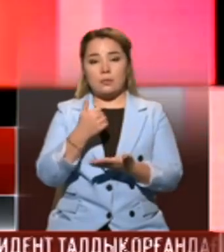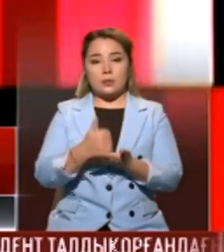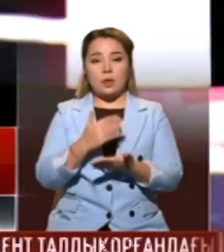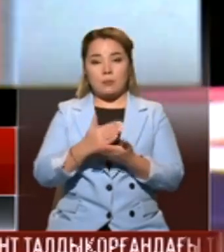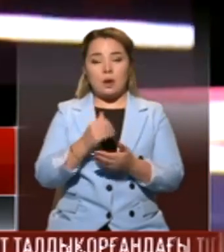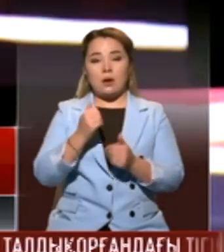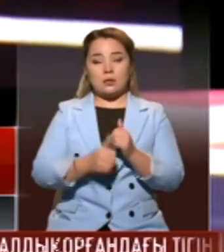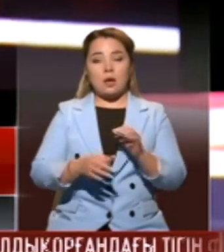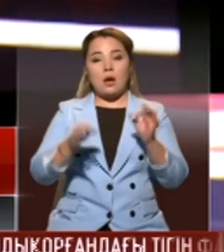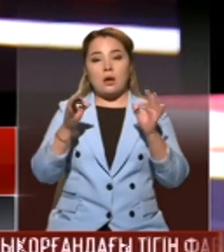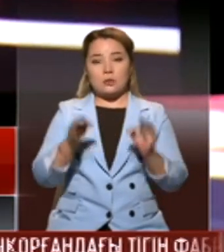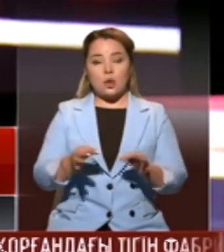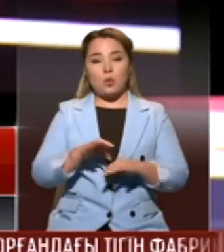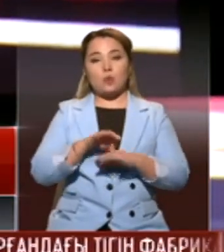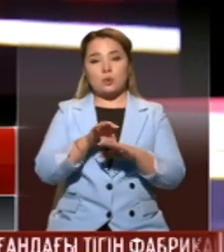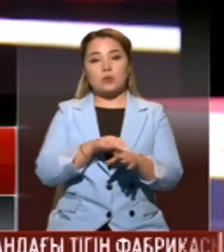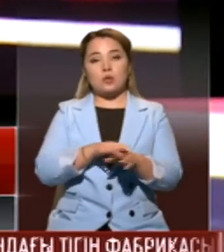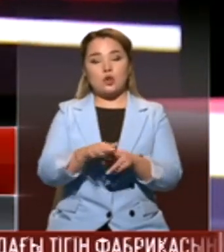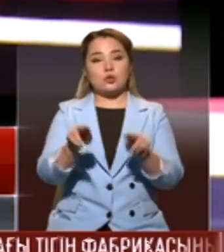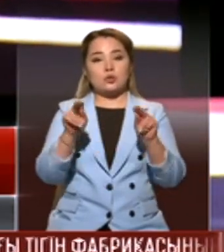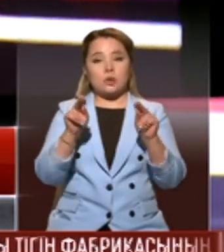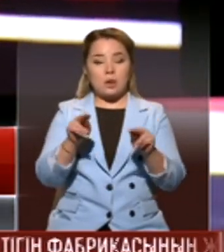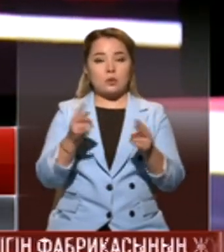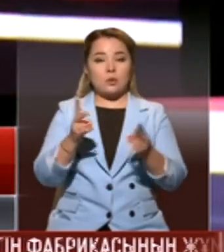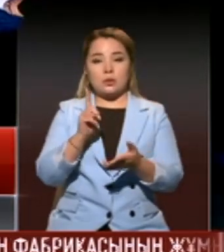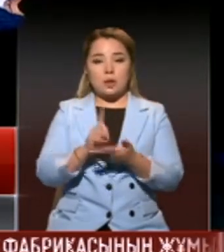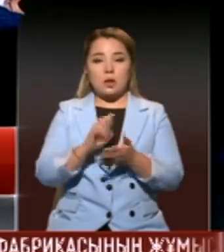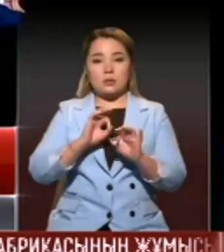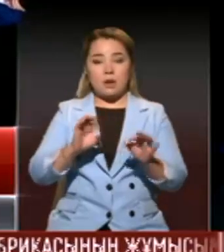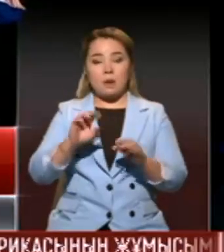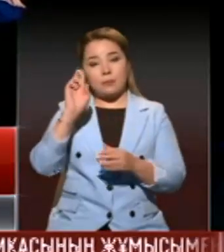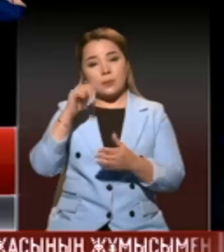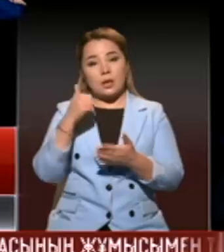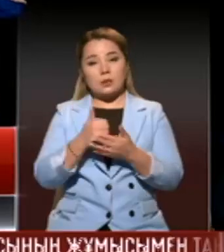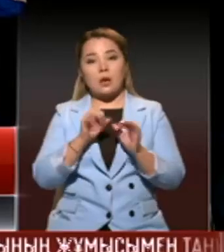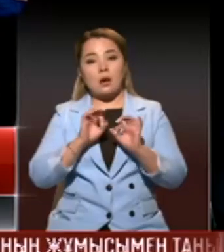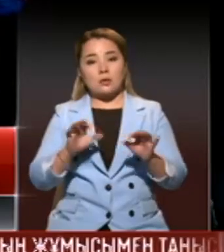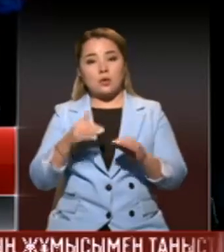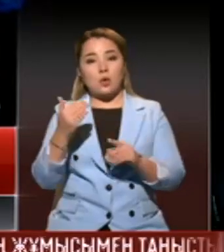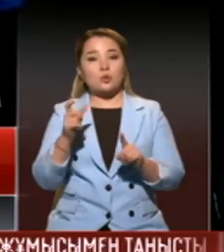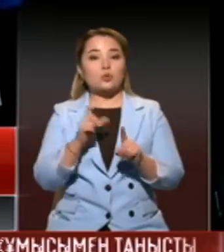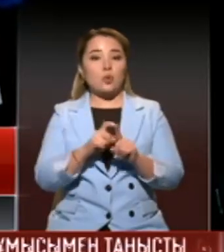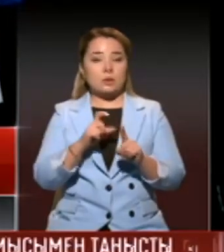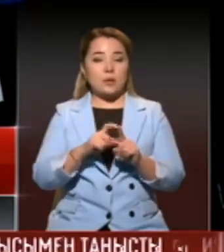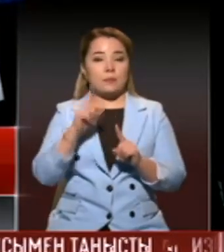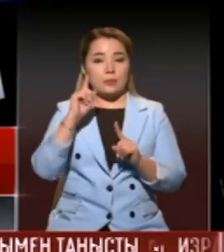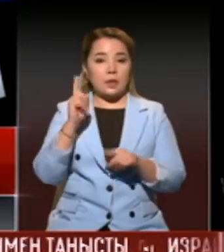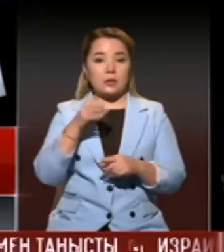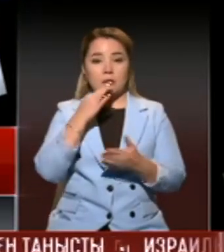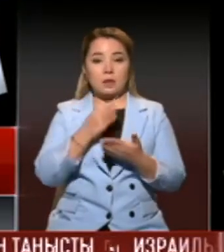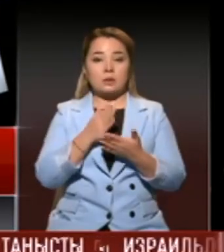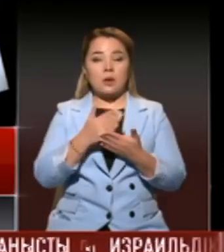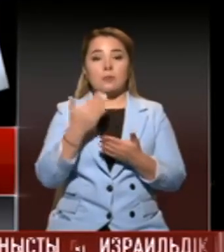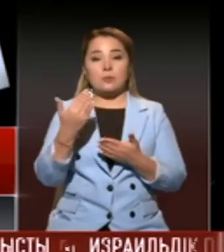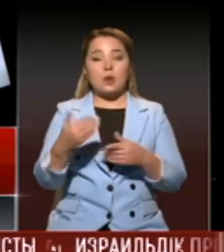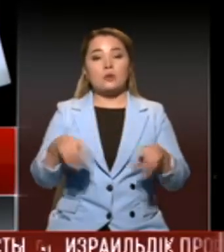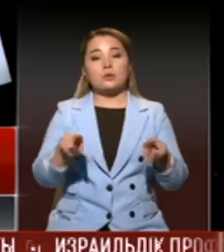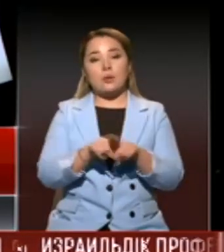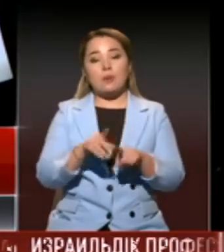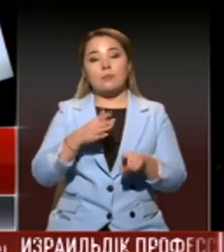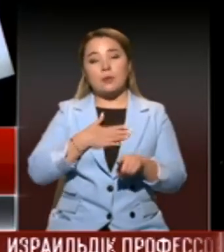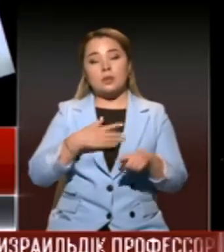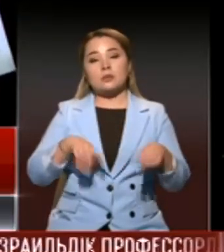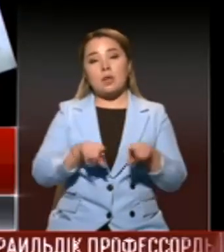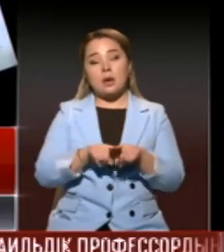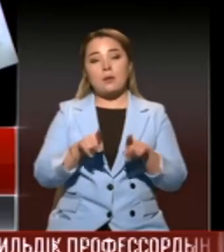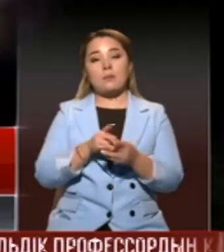әділ өткізуіміз қажет деді. Міне дәл осы кезде мемлекет басшысының айтқан сөзін місе тұтып, сендер сияқты, біз сияқты